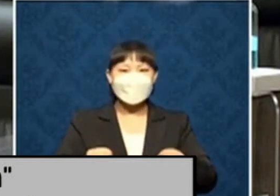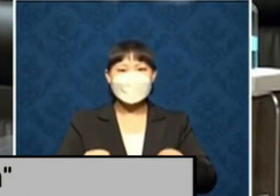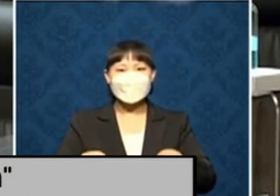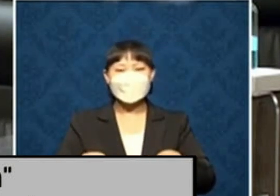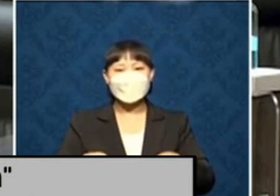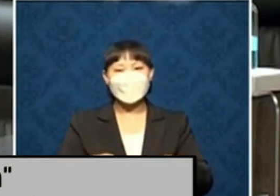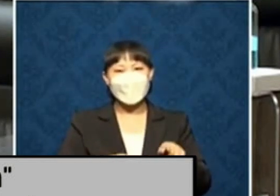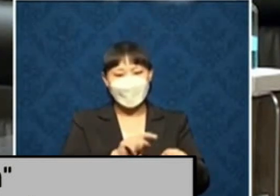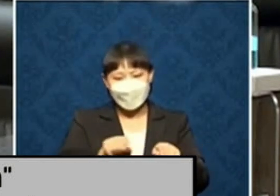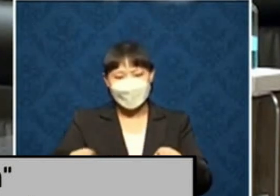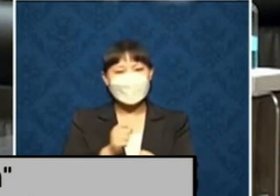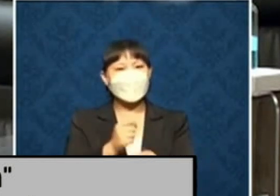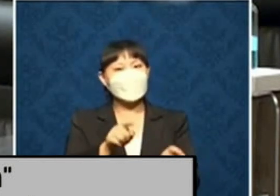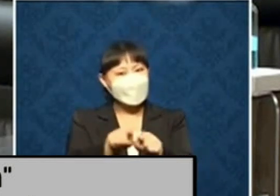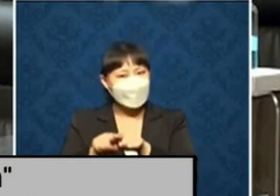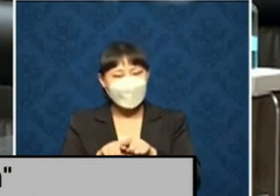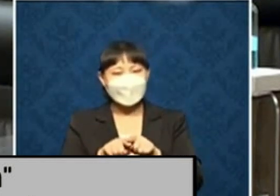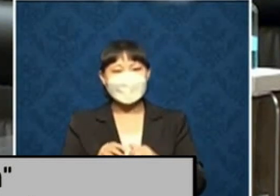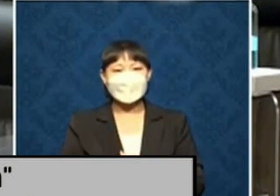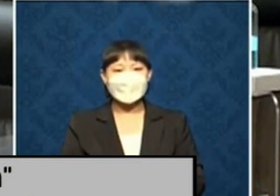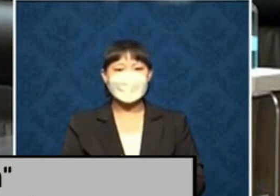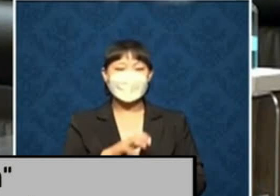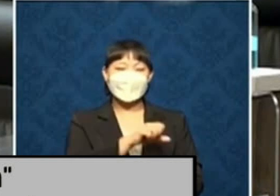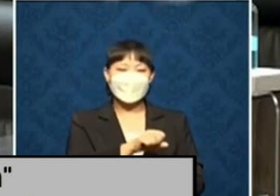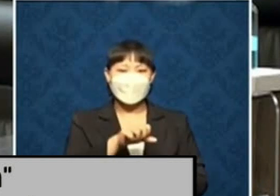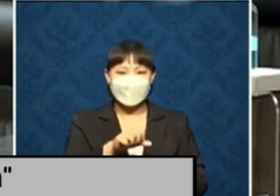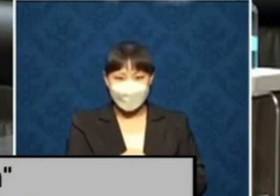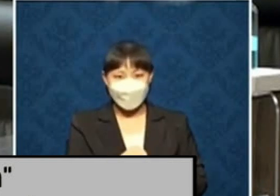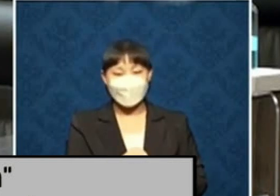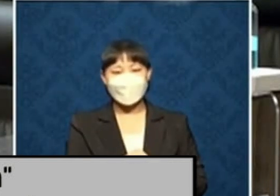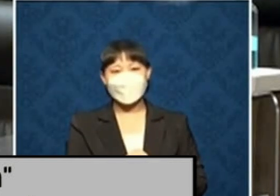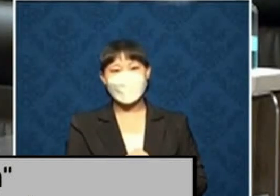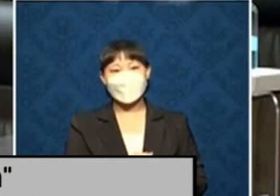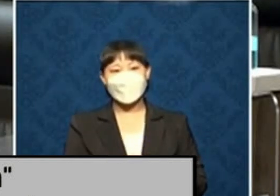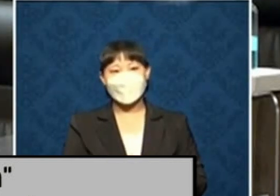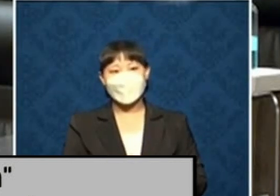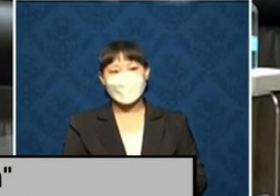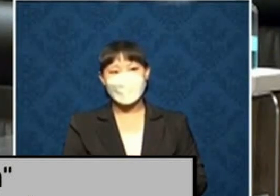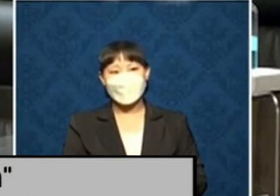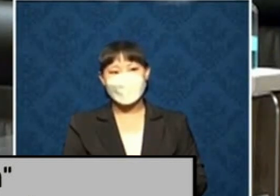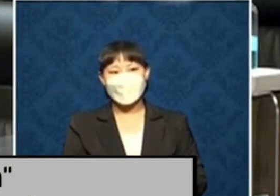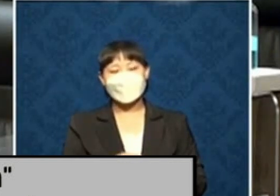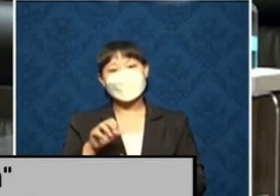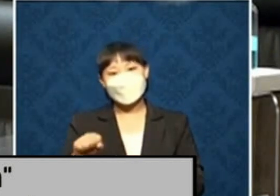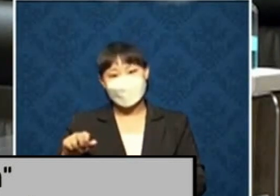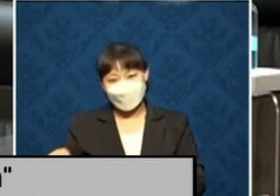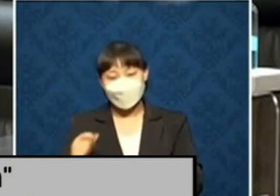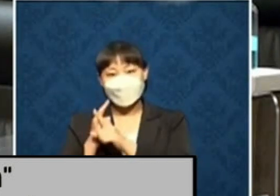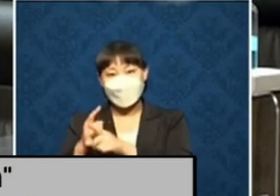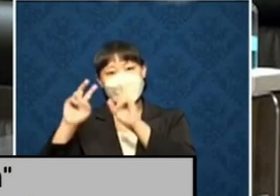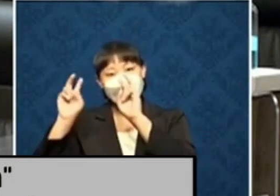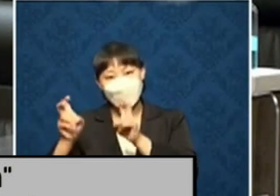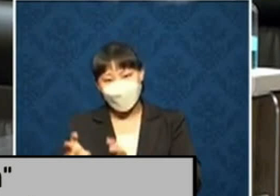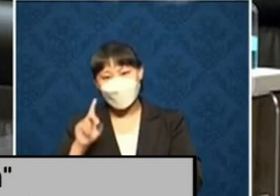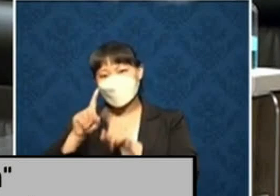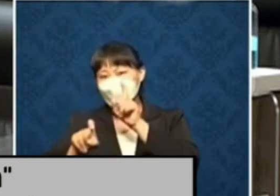รณีเมื่อสักครู่นะครับที่เพื่อนสมาชิกได้อภิปรายเกี่ยวกับเรื่องเหมืองอัคราซึ่งก็เป็นไปตามยัตติเพื่อซักถ